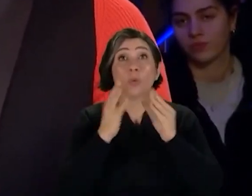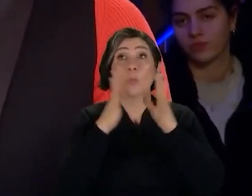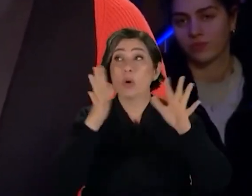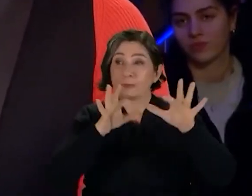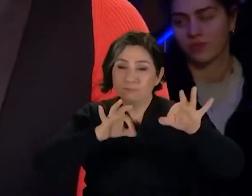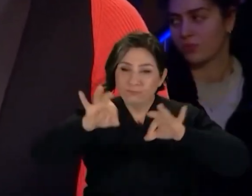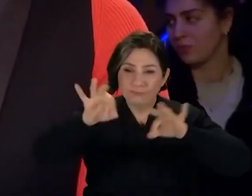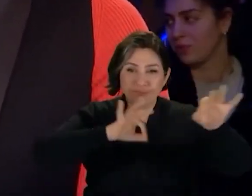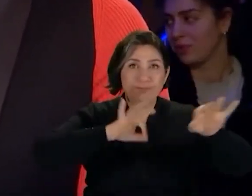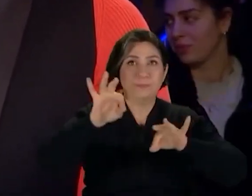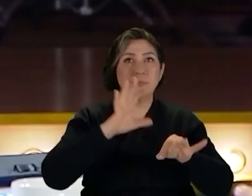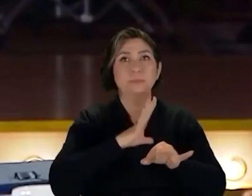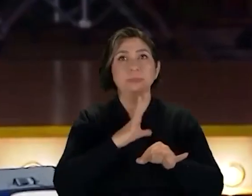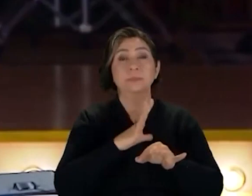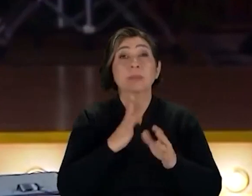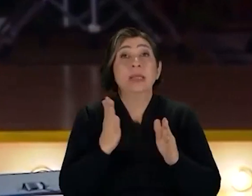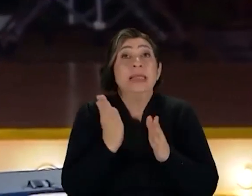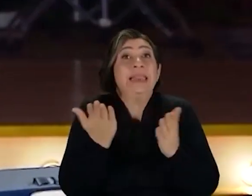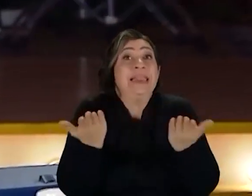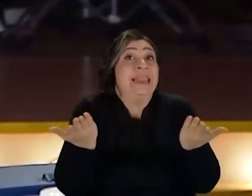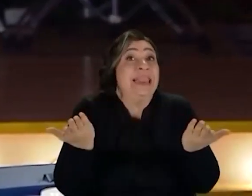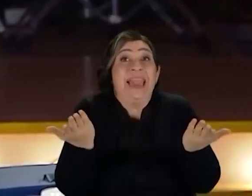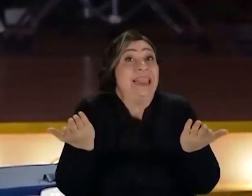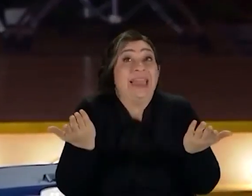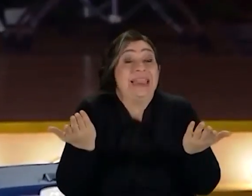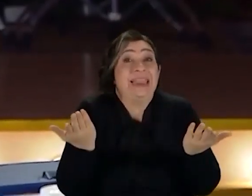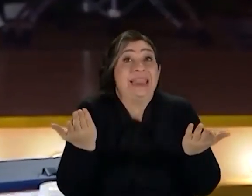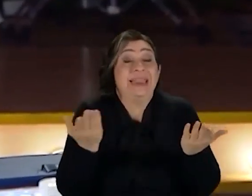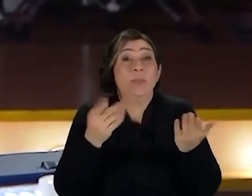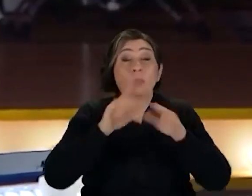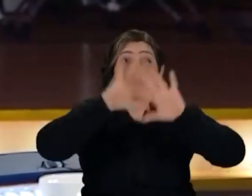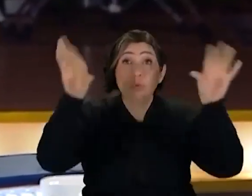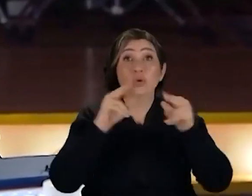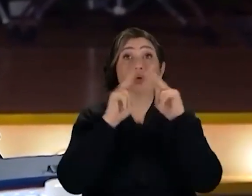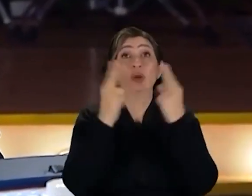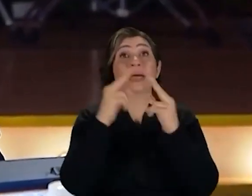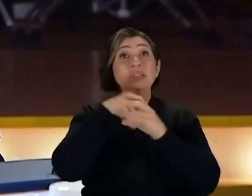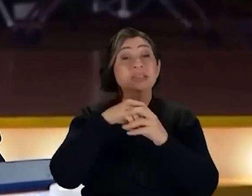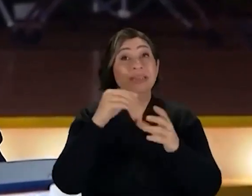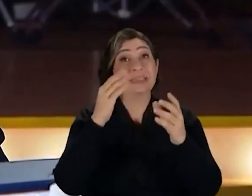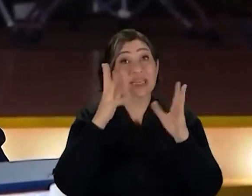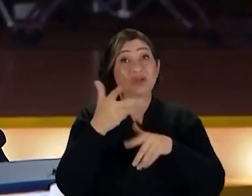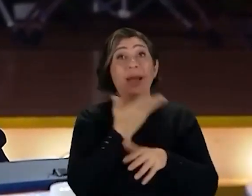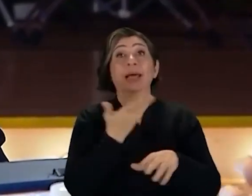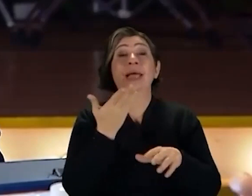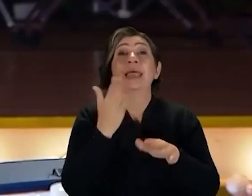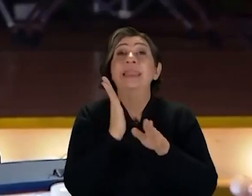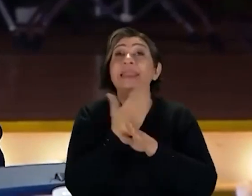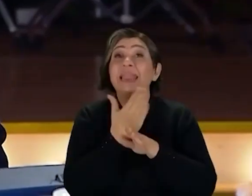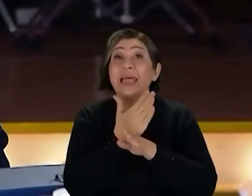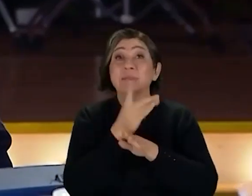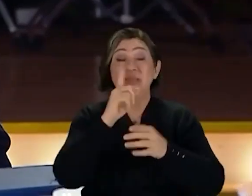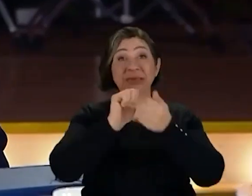taktik Savaşı da var aynı zamanda ama Niye Niye bu eee hep bütün dünyaya için geçerli niye Ee bir